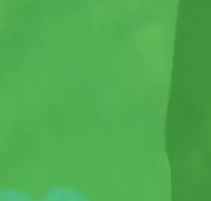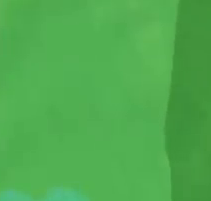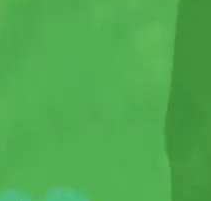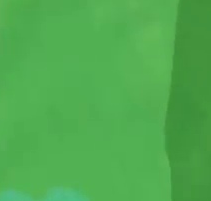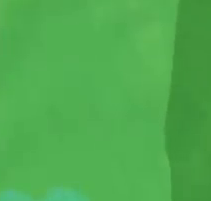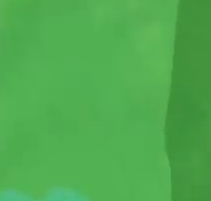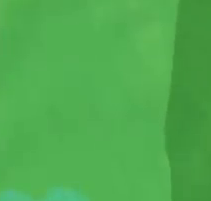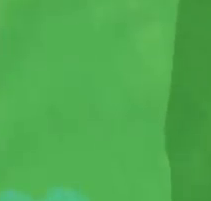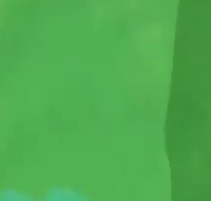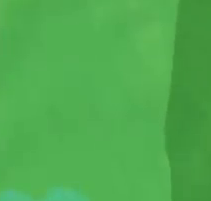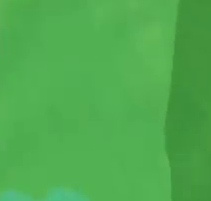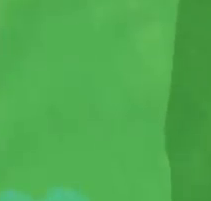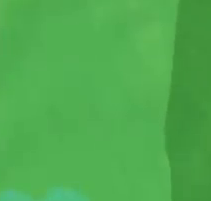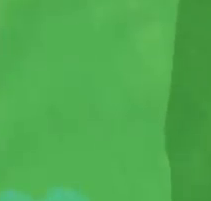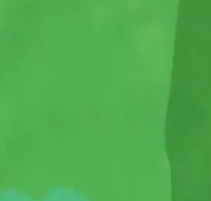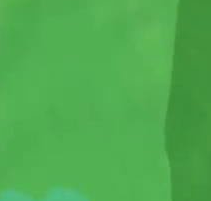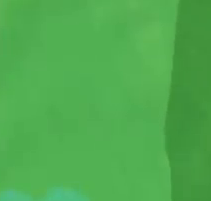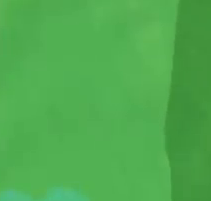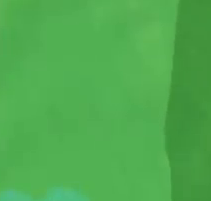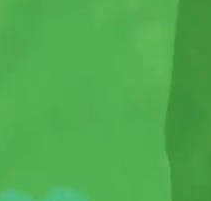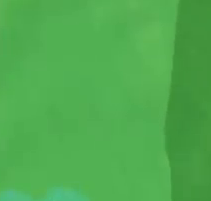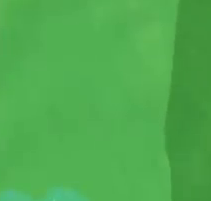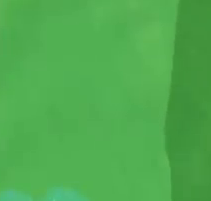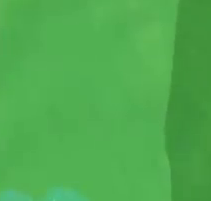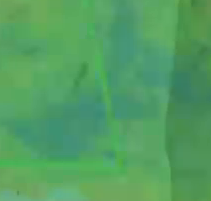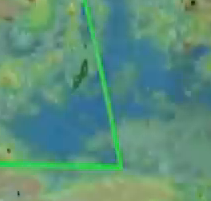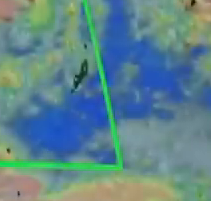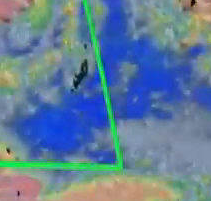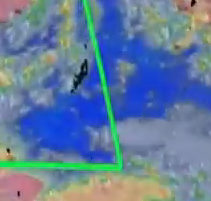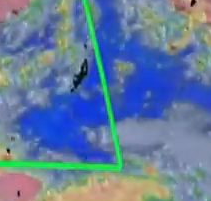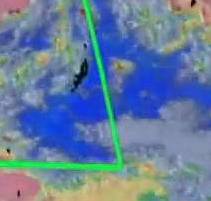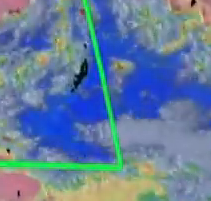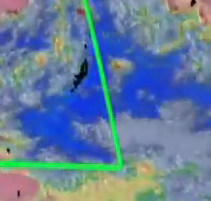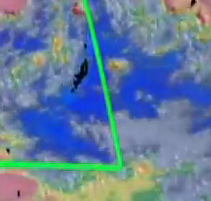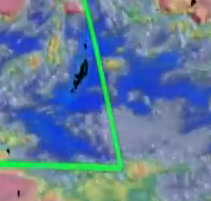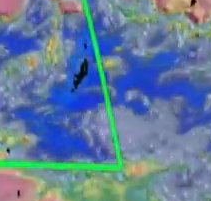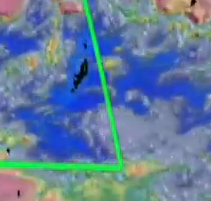Kaya't huwag pa rin kalimutang magbaon ng payong. At yan po ang